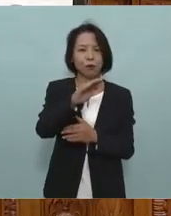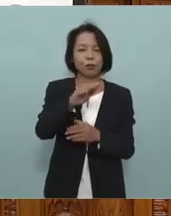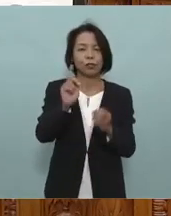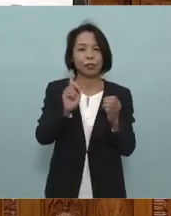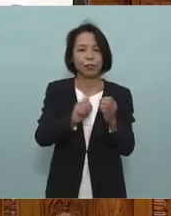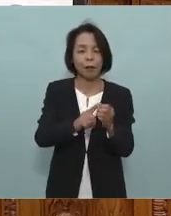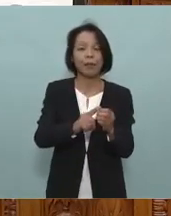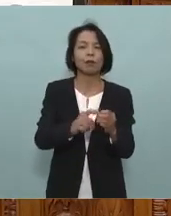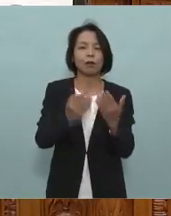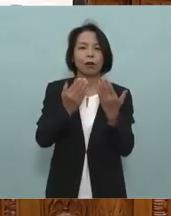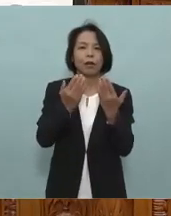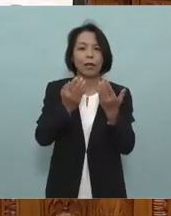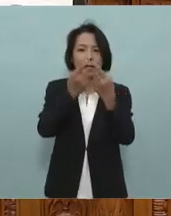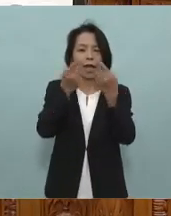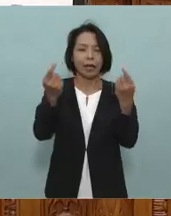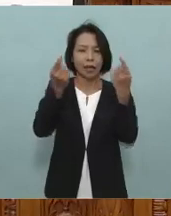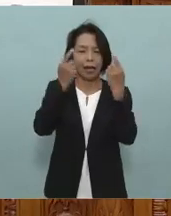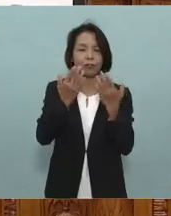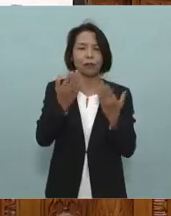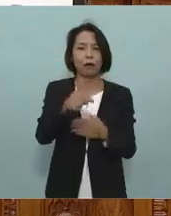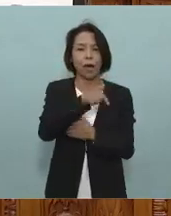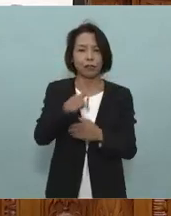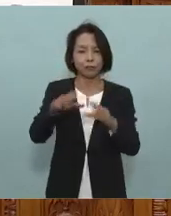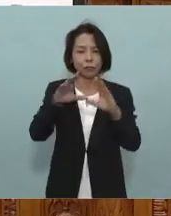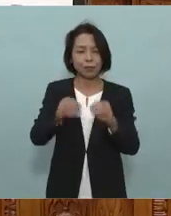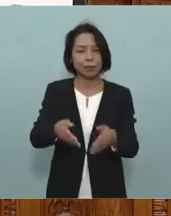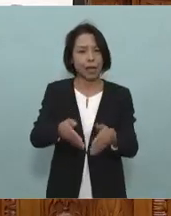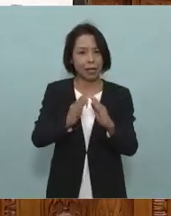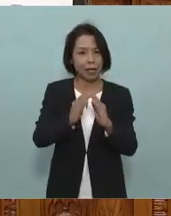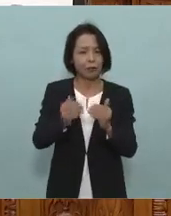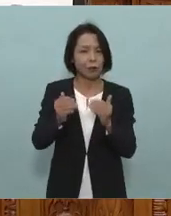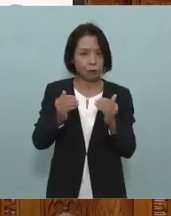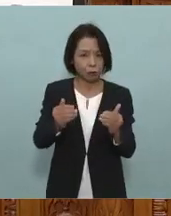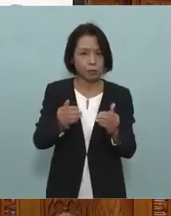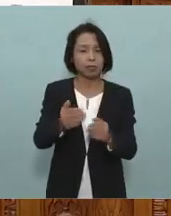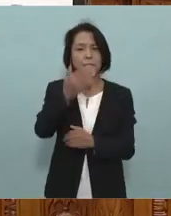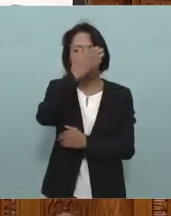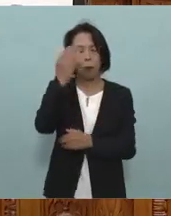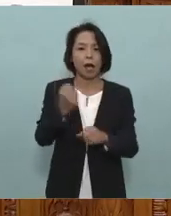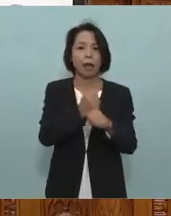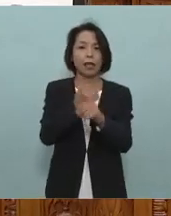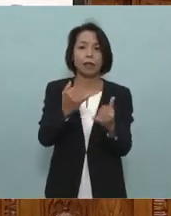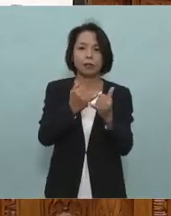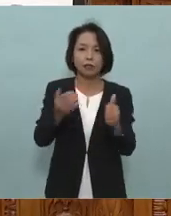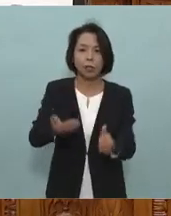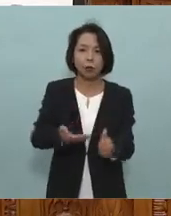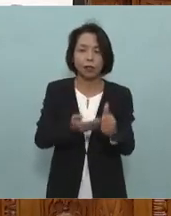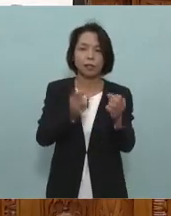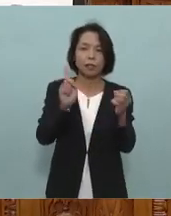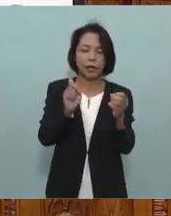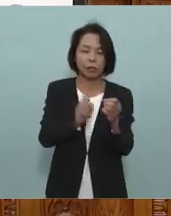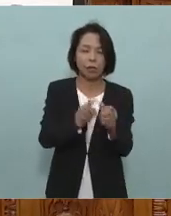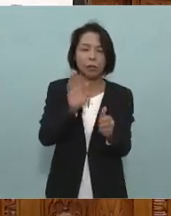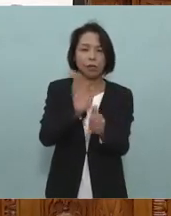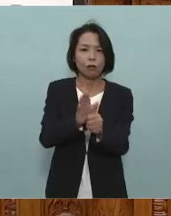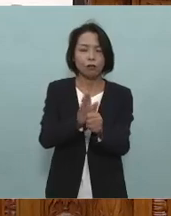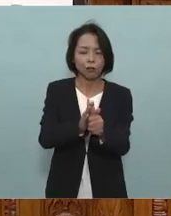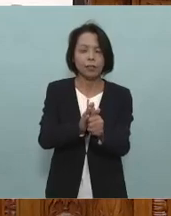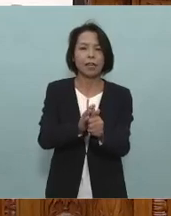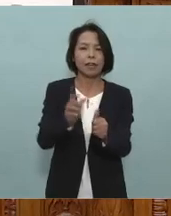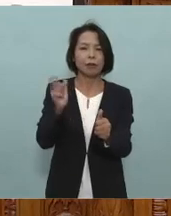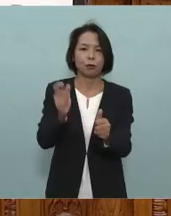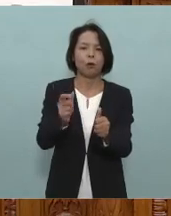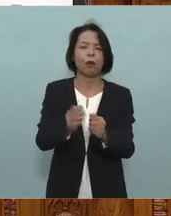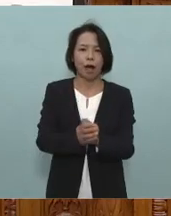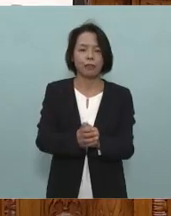の学部再編促進や若手研究者の育成に向けた支援協会処遇